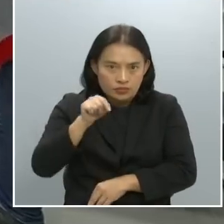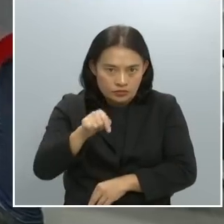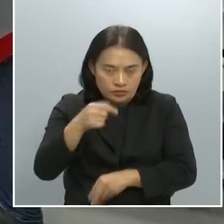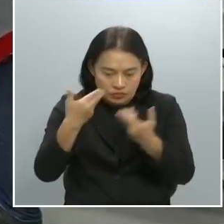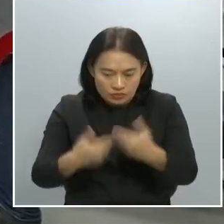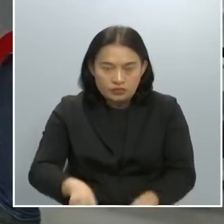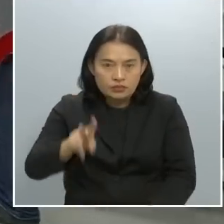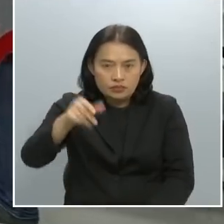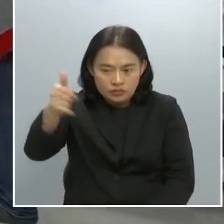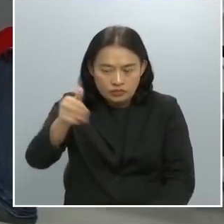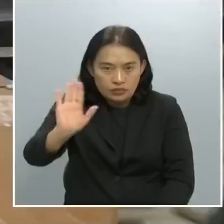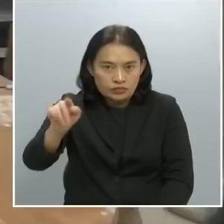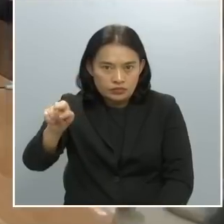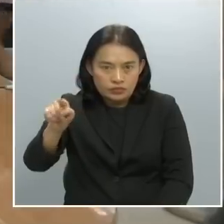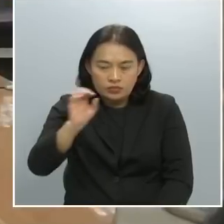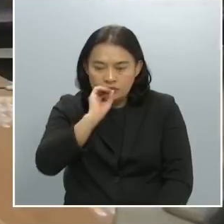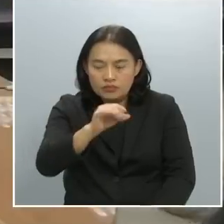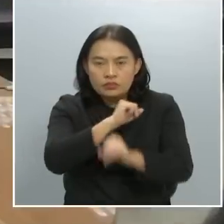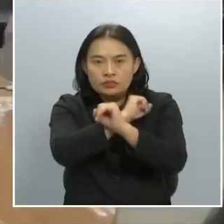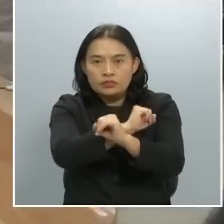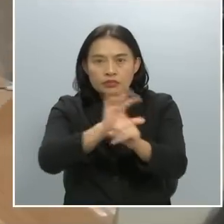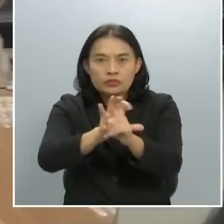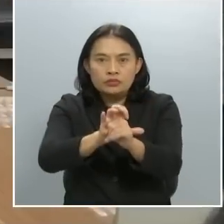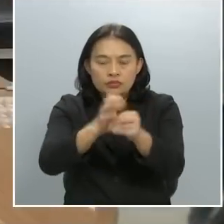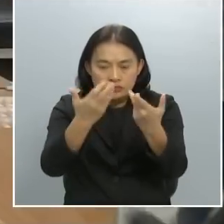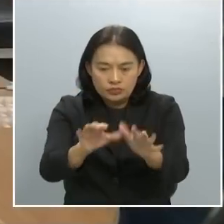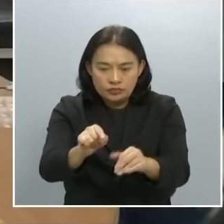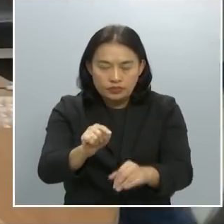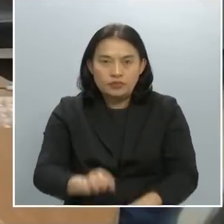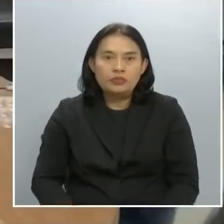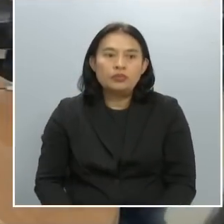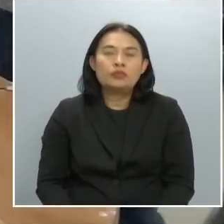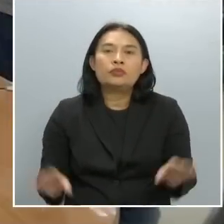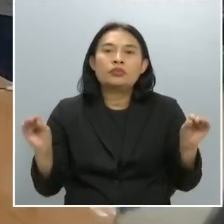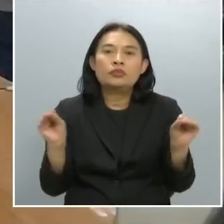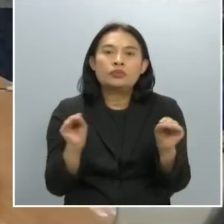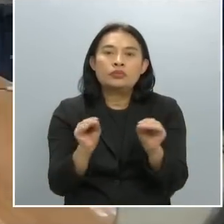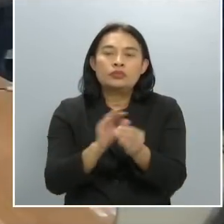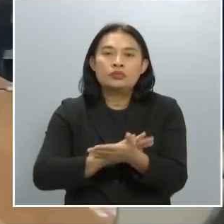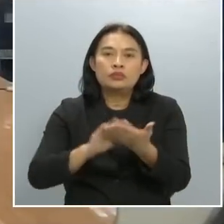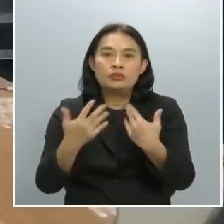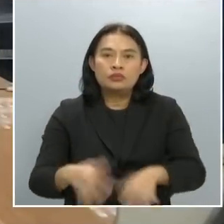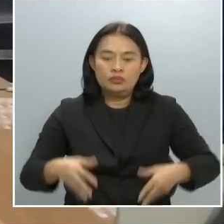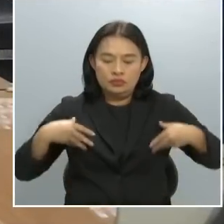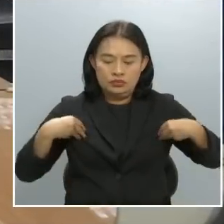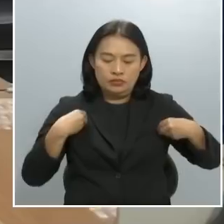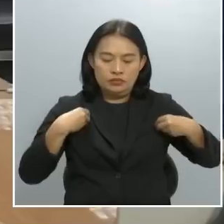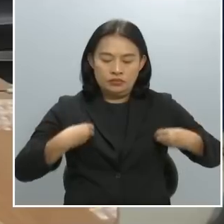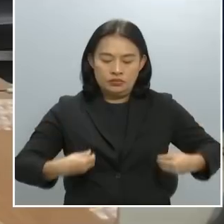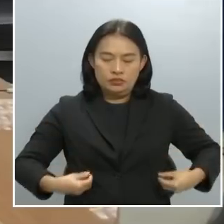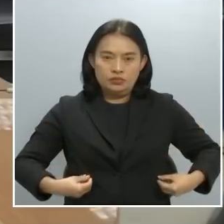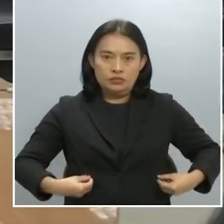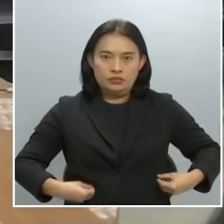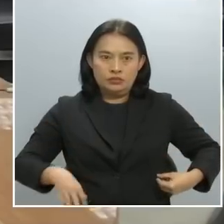แฟนเข้าไปด้วยอ้างว่าเพื่อป้องกันโควิดทีนี้พอสักไปใกล้จะเสร็จค่ะผ้าที่ปิดหน้าอกมันเริ่มหลุดเขาก็เอ